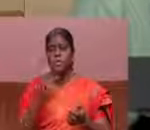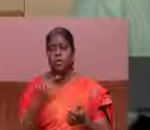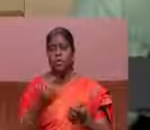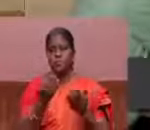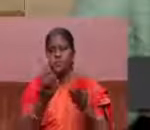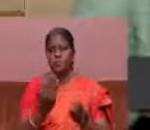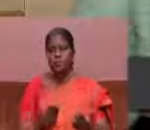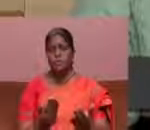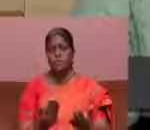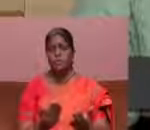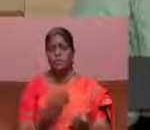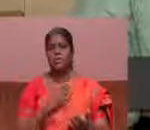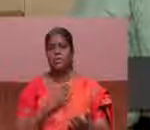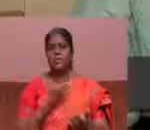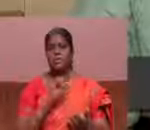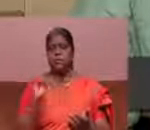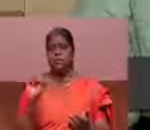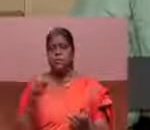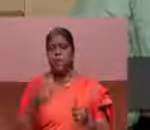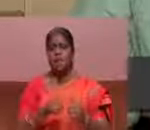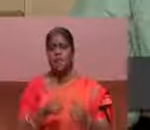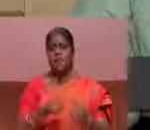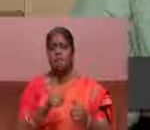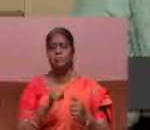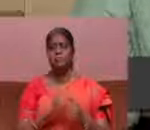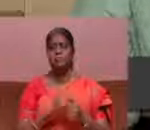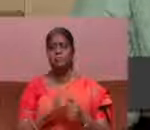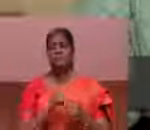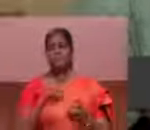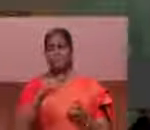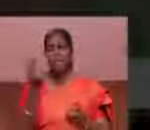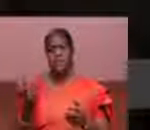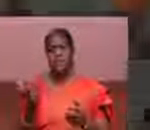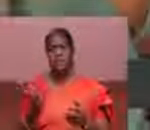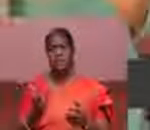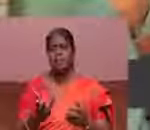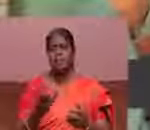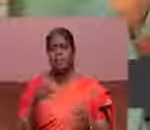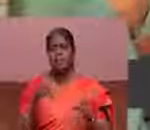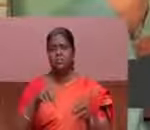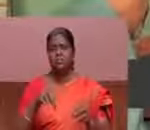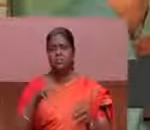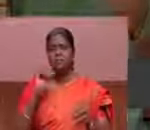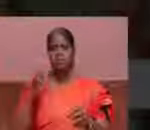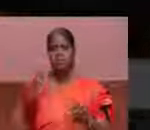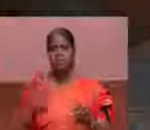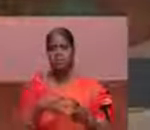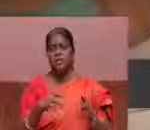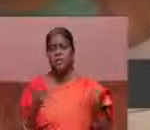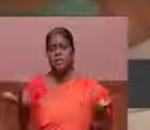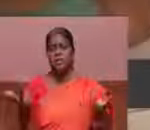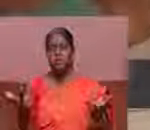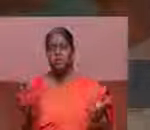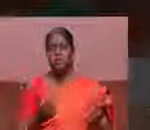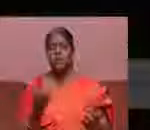என்ன? என் பேரு அனிதா. நீங்க வேற எந்த வாக்காளருக்கும் கம்பானியனாக போகவில்லை என்றும் யாருக்கு